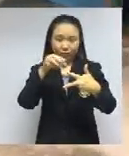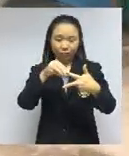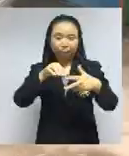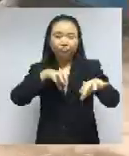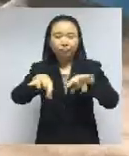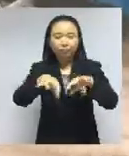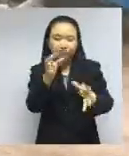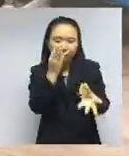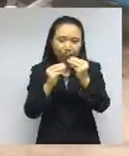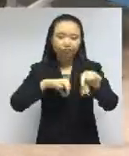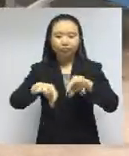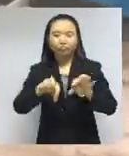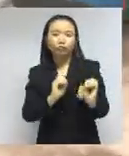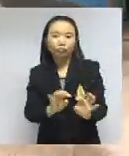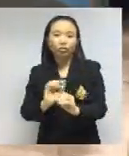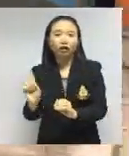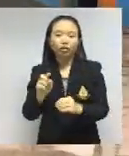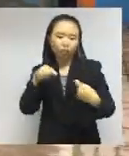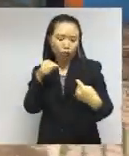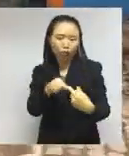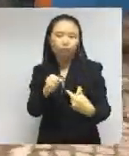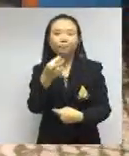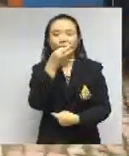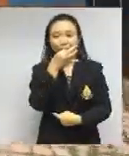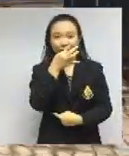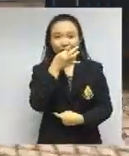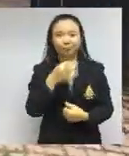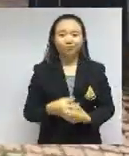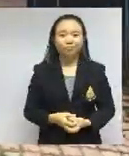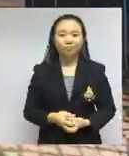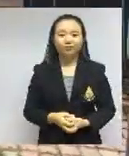2. การจัดกิจกรรมการเรียนการสอนเน้นงานอาชี